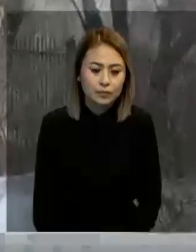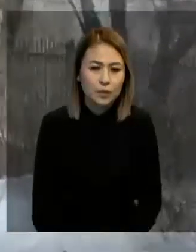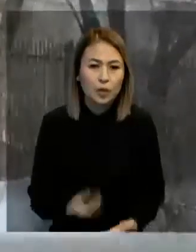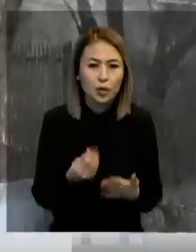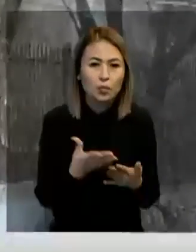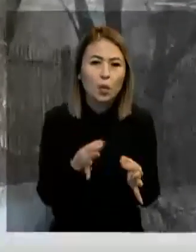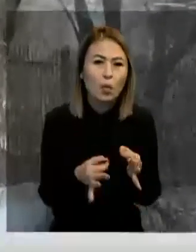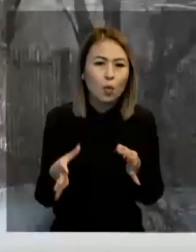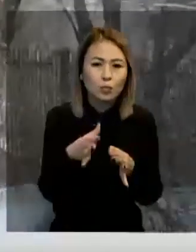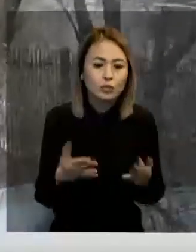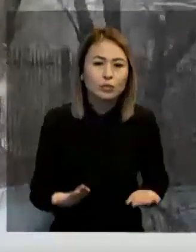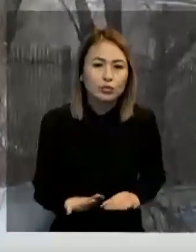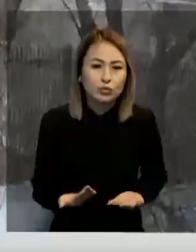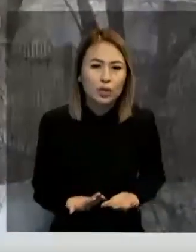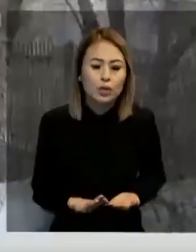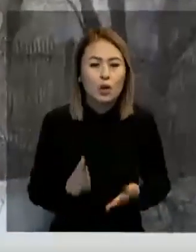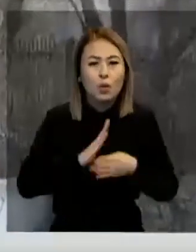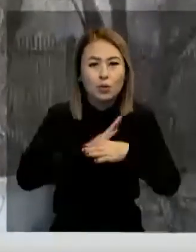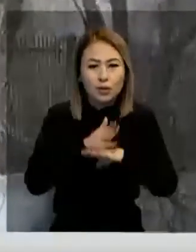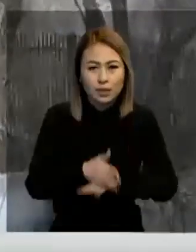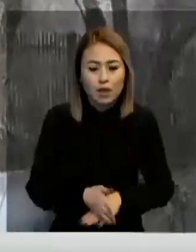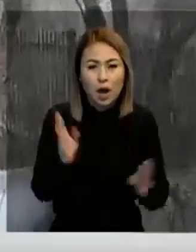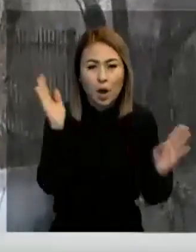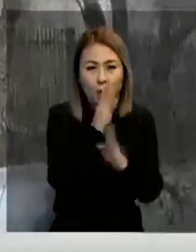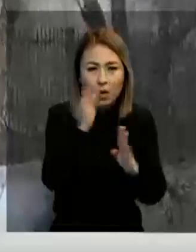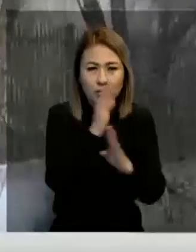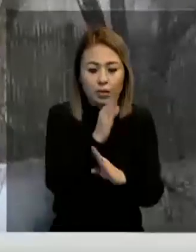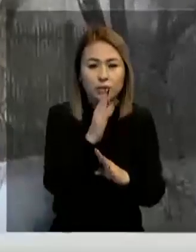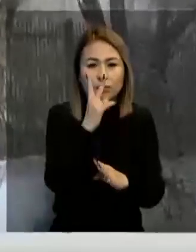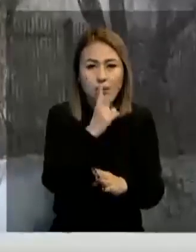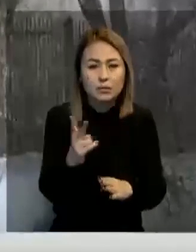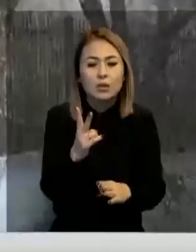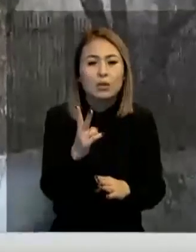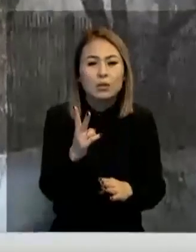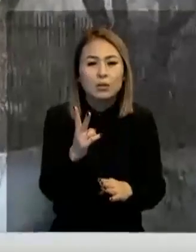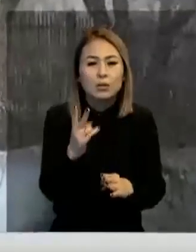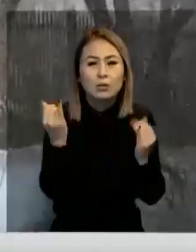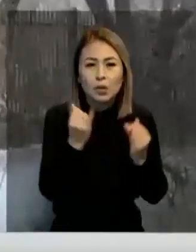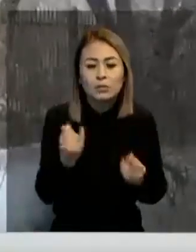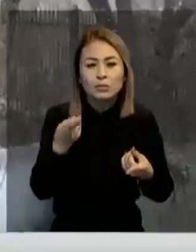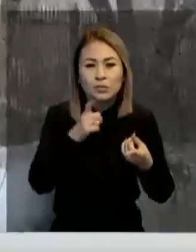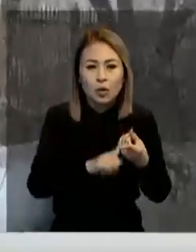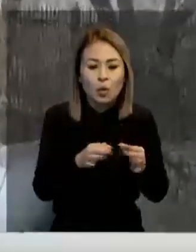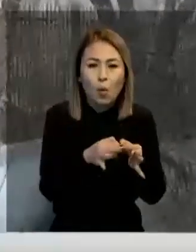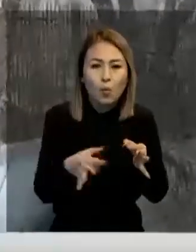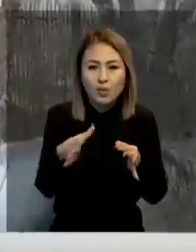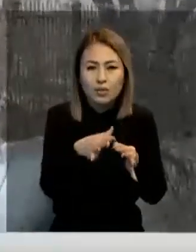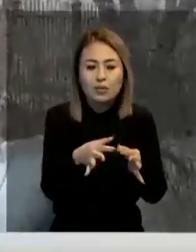Құрметті облыс тұрғындары мен қонақтары, ауа райы қолайсыз болуына байланысты облыс аумағында